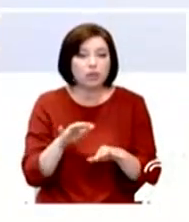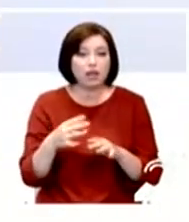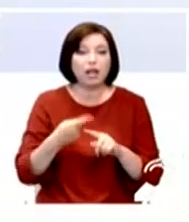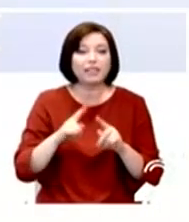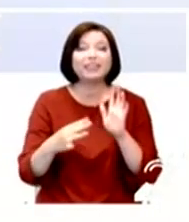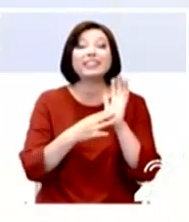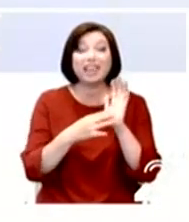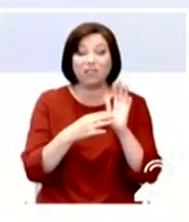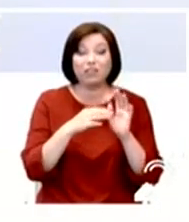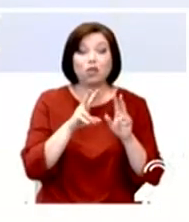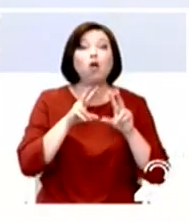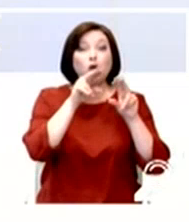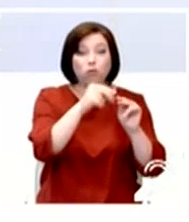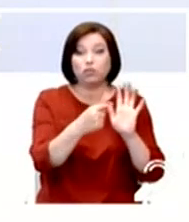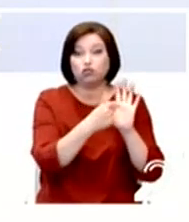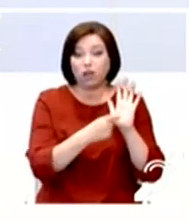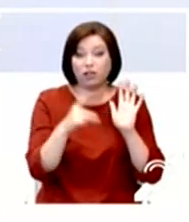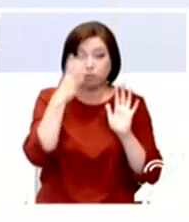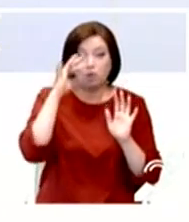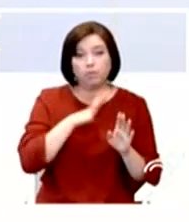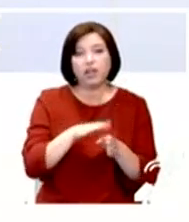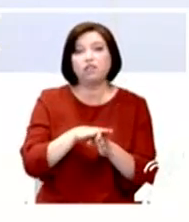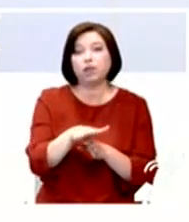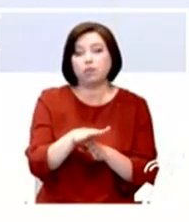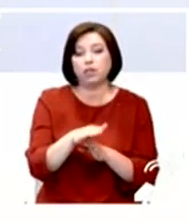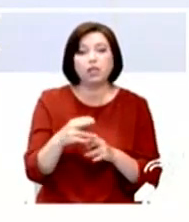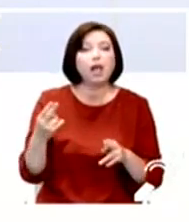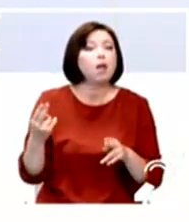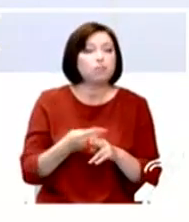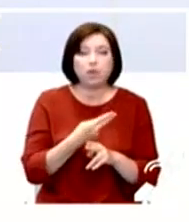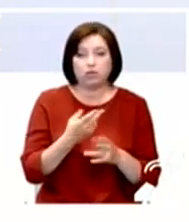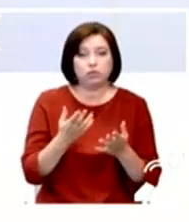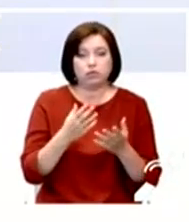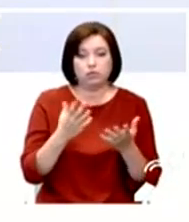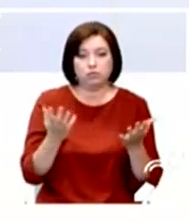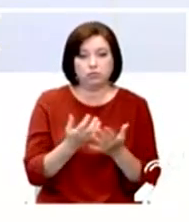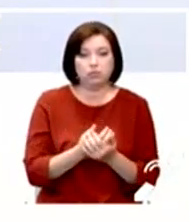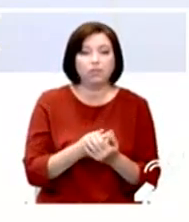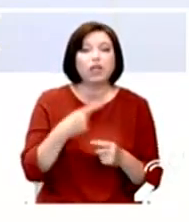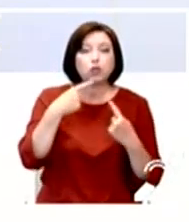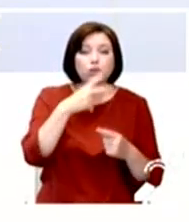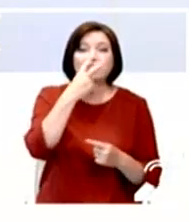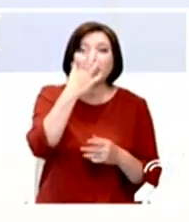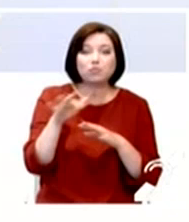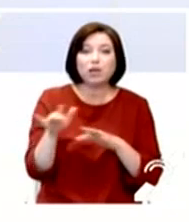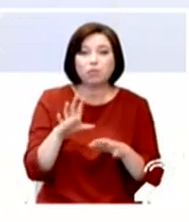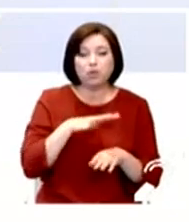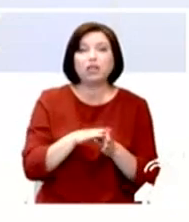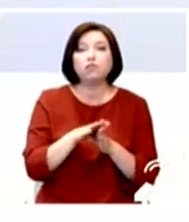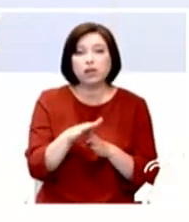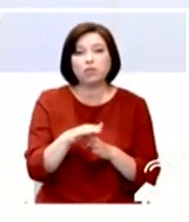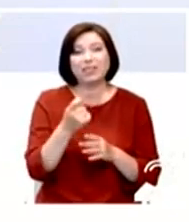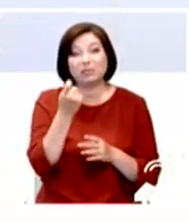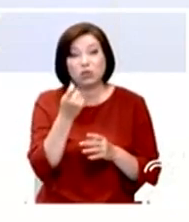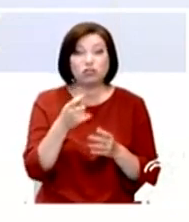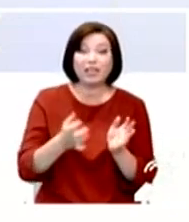9 angajamente ale Republicii Moldova au fost realizate fără carențe 24. Alte 25 de acțiuni au fost implementate cu